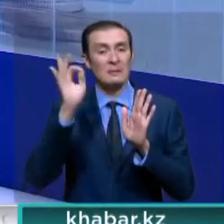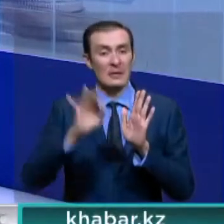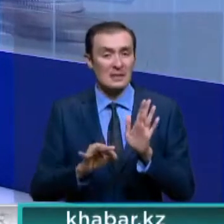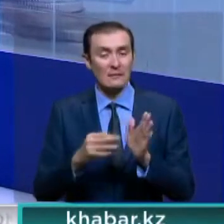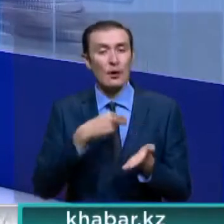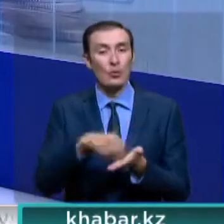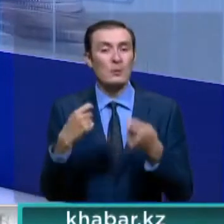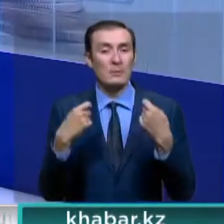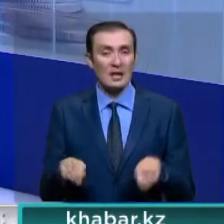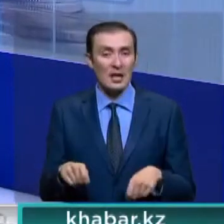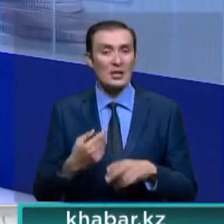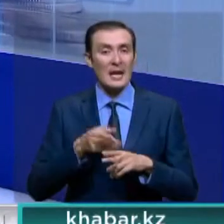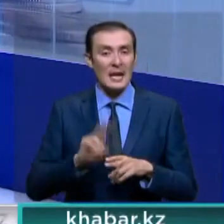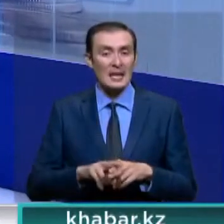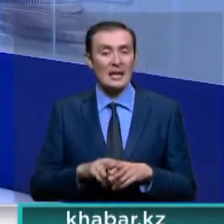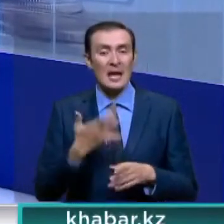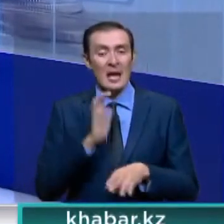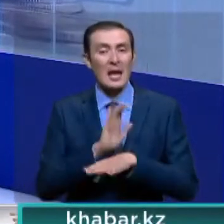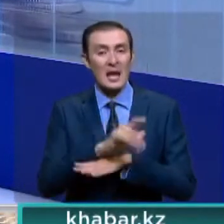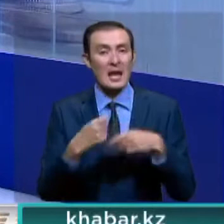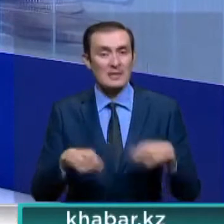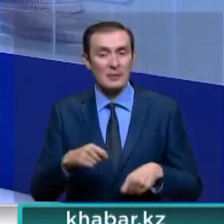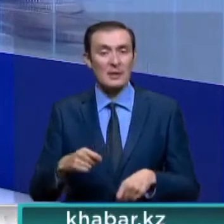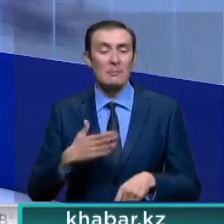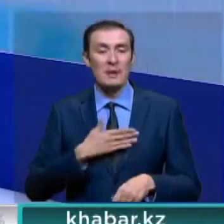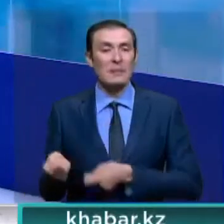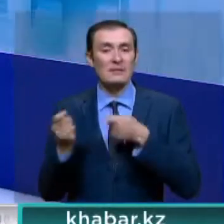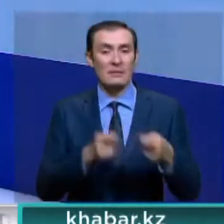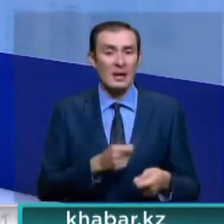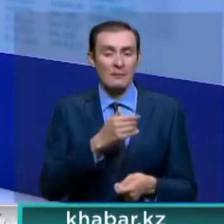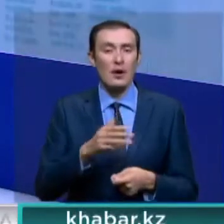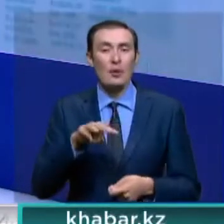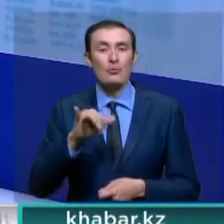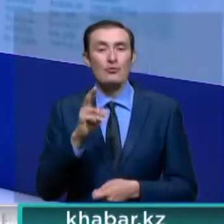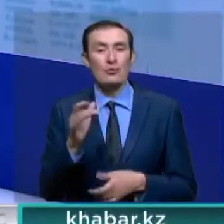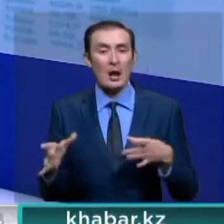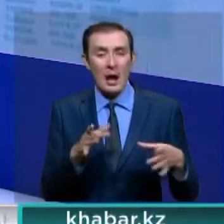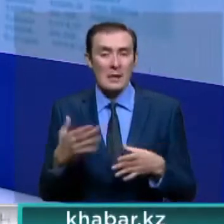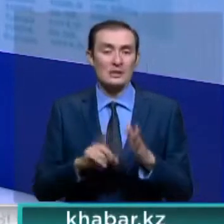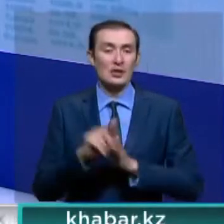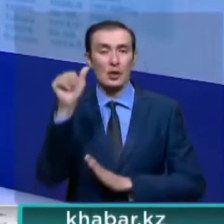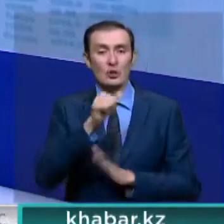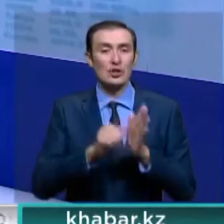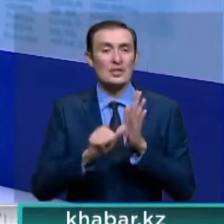всей купли-продажи приходится на экспорт. Наша страна поставляет в Афганистан муку. С начала